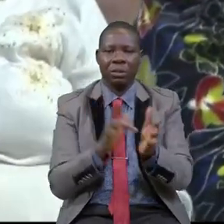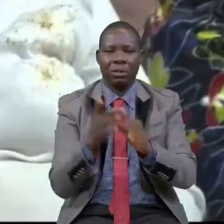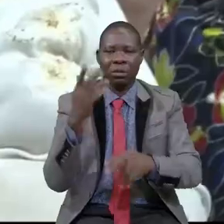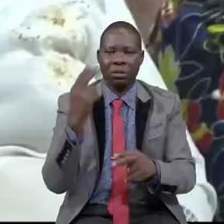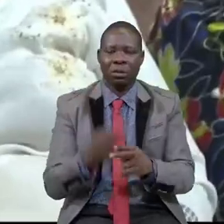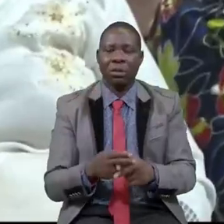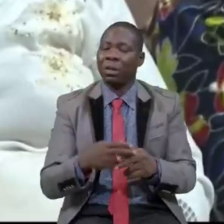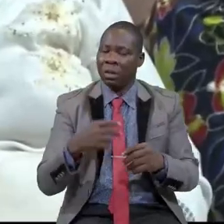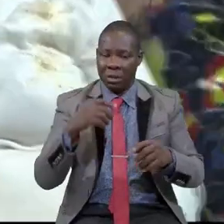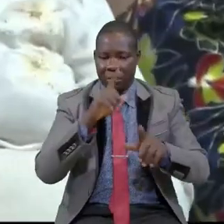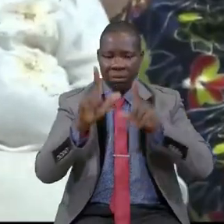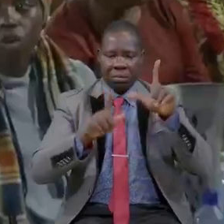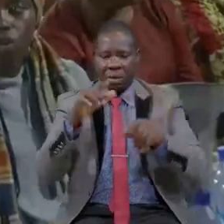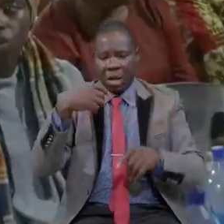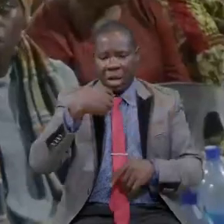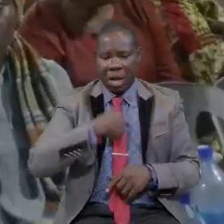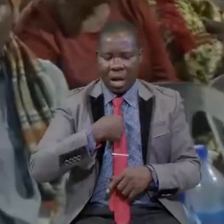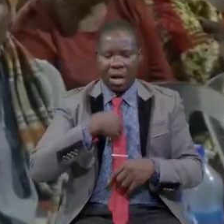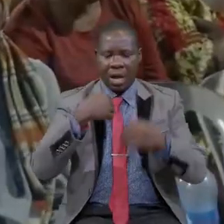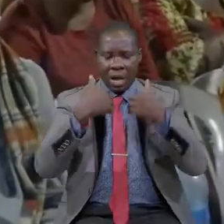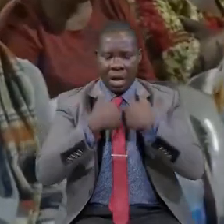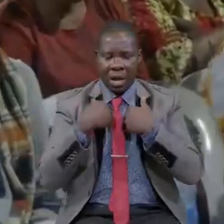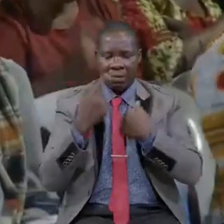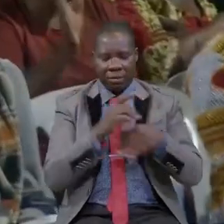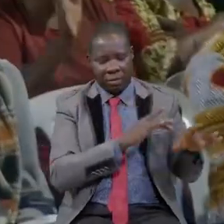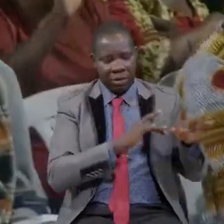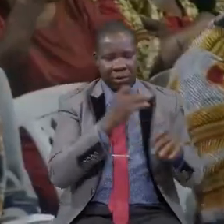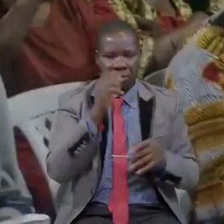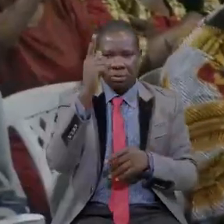la miséricorde de Dieu ce soir.